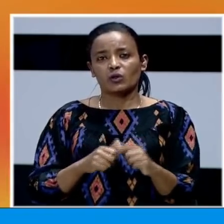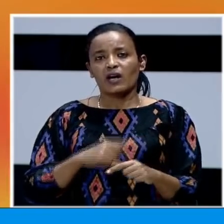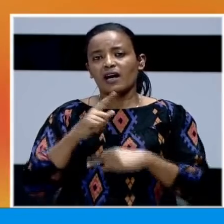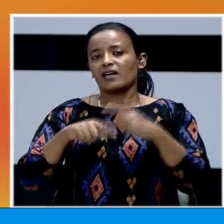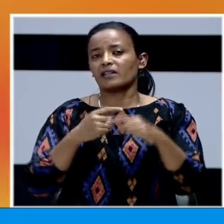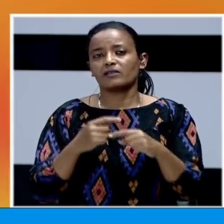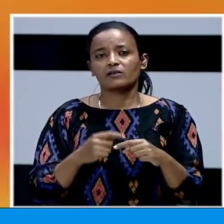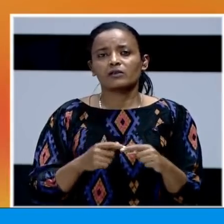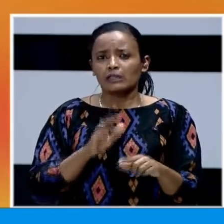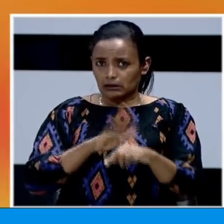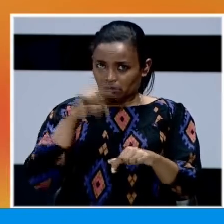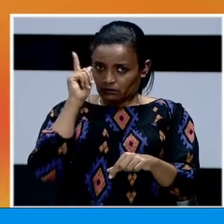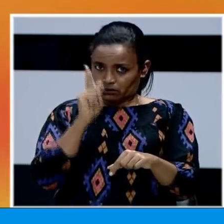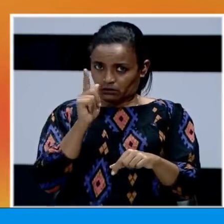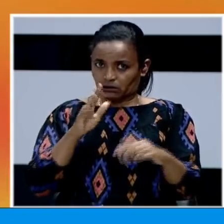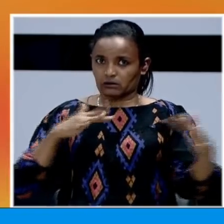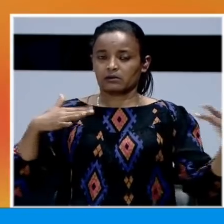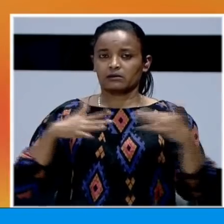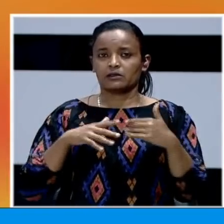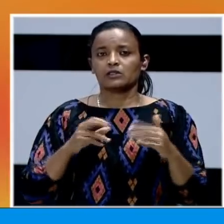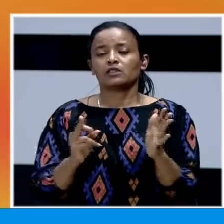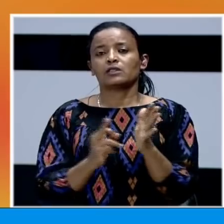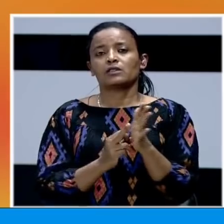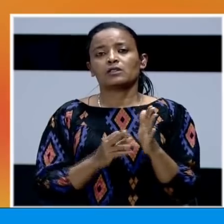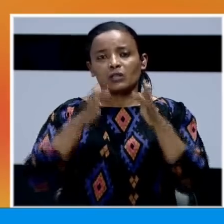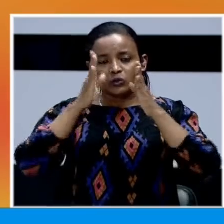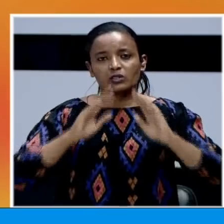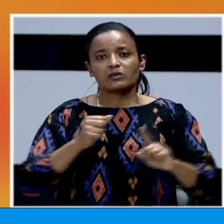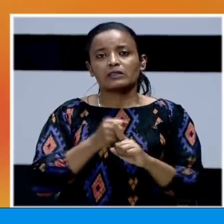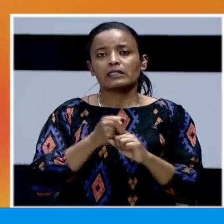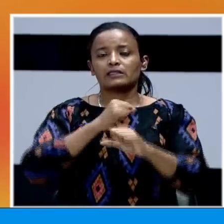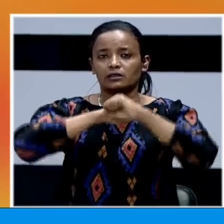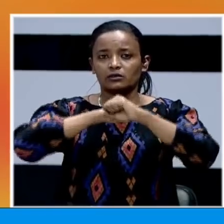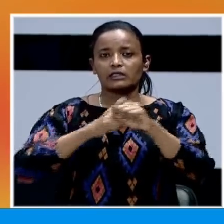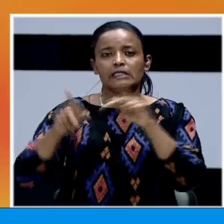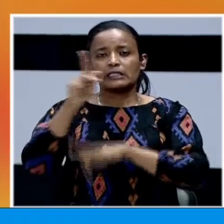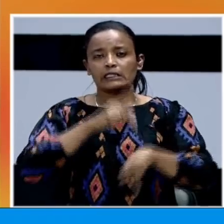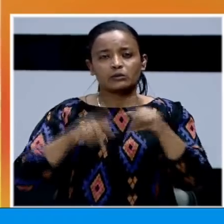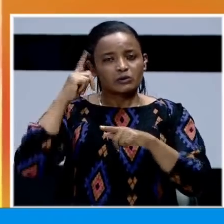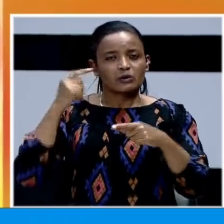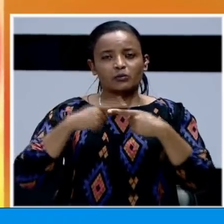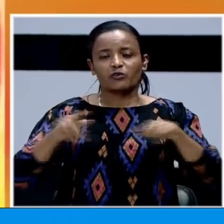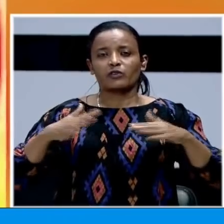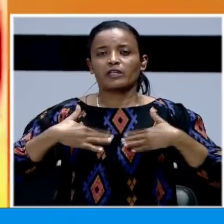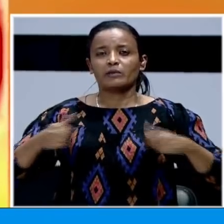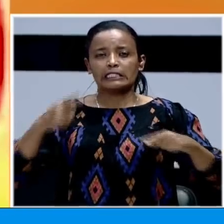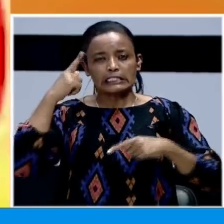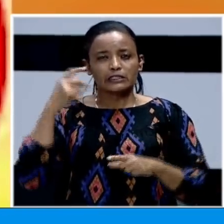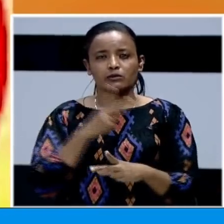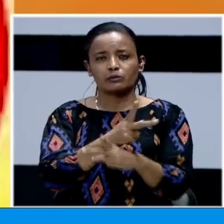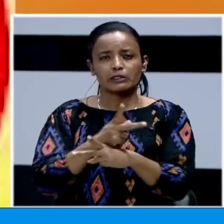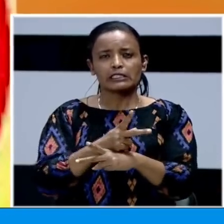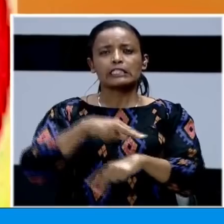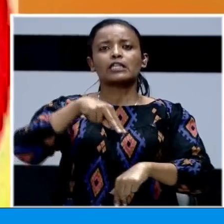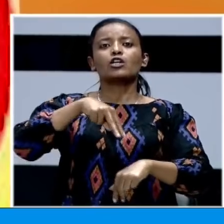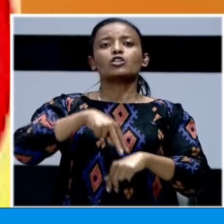أكايدان موت وات كويناتن حقاون سلاماون كالس نممكات هزب تقراي بفلاي من إسي تقراي بتت انك دو